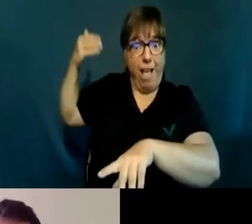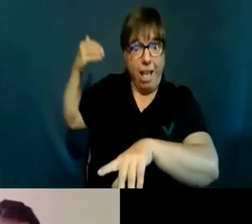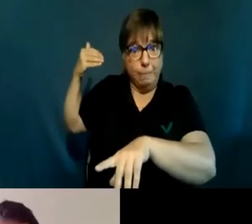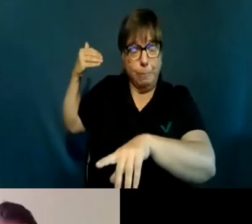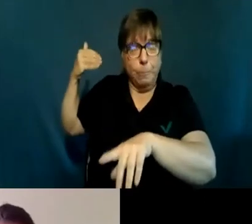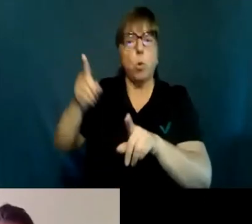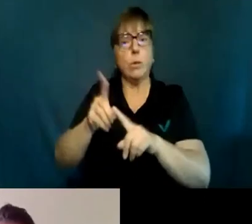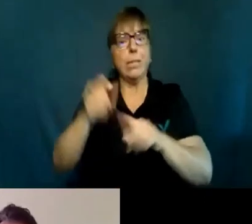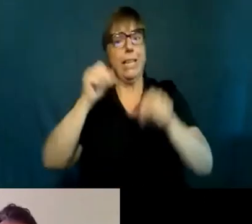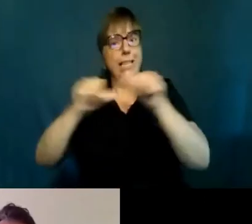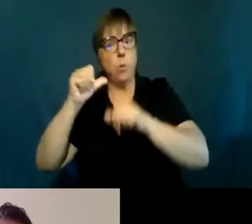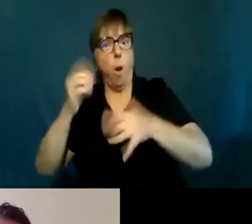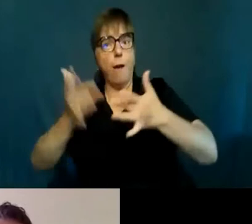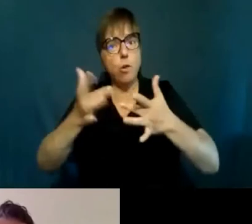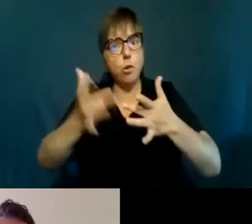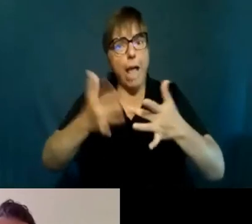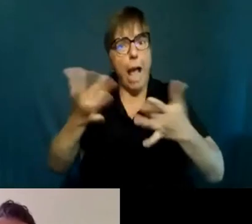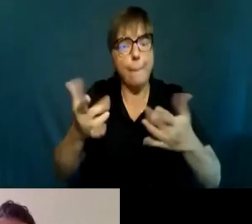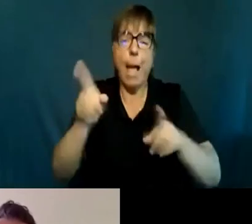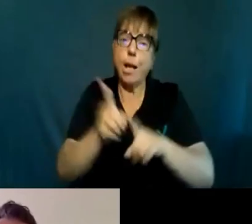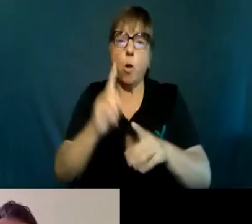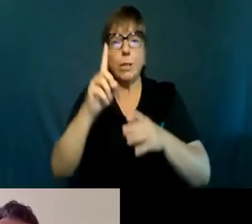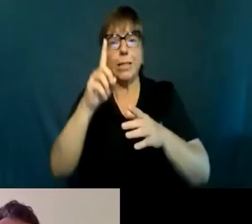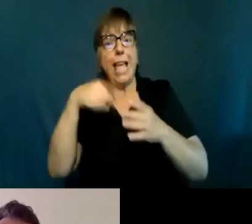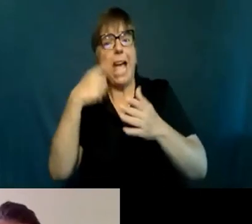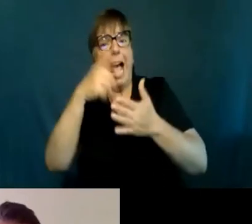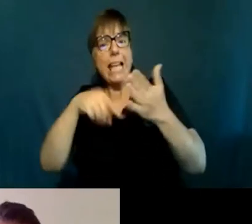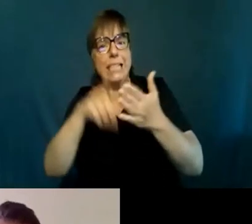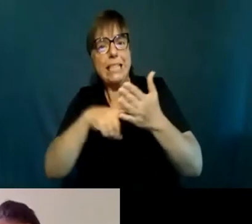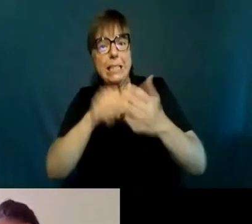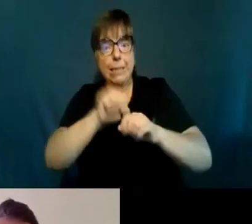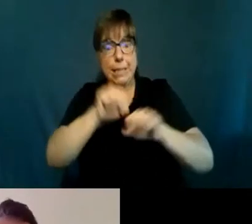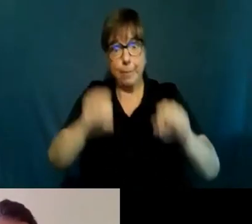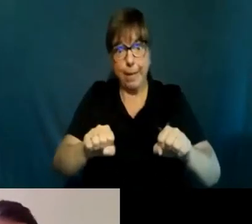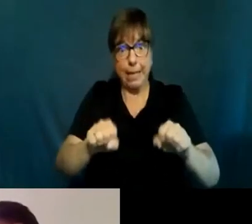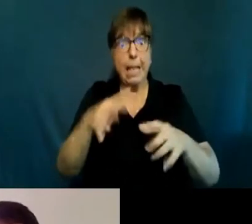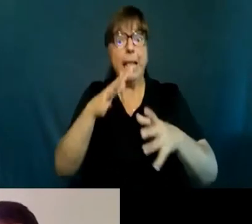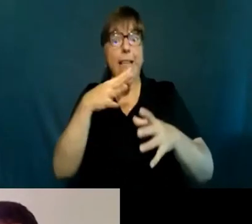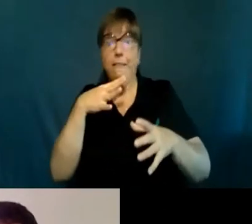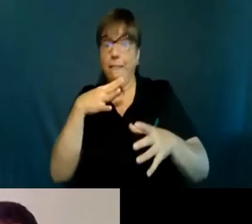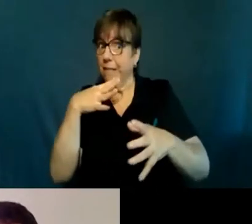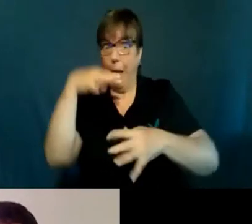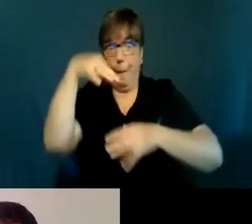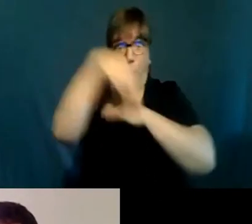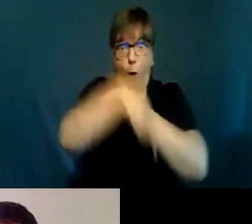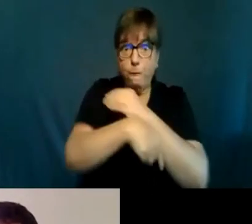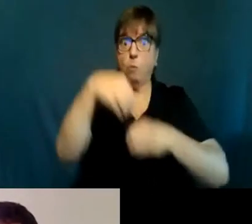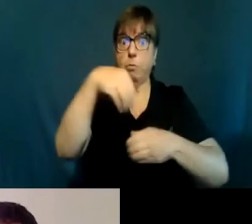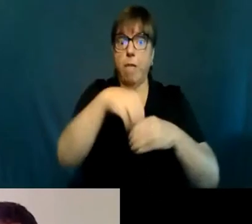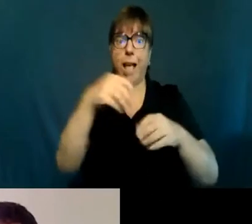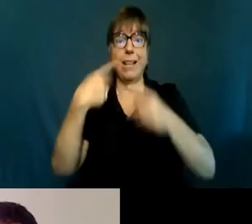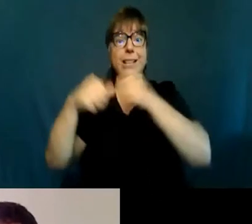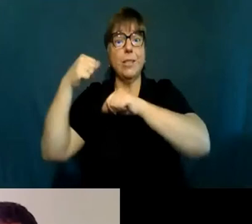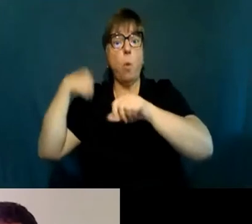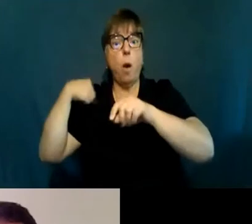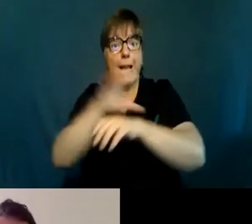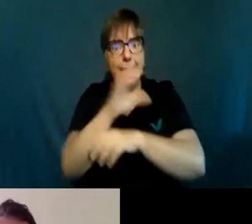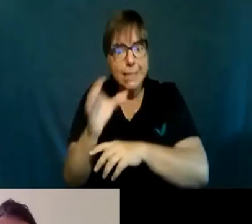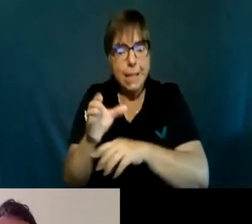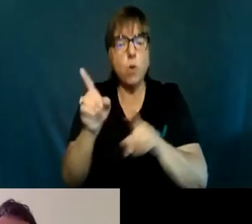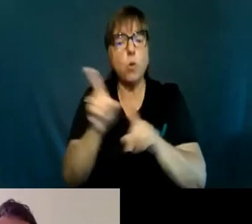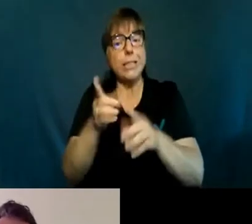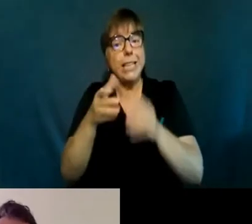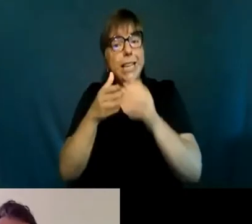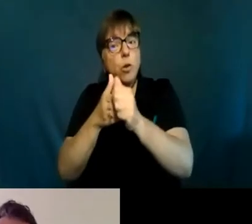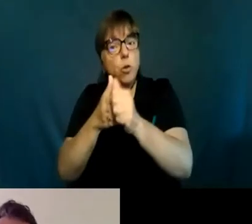created by a systemic racism in Canada and a particular leadership in the